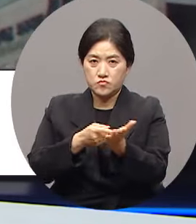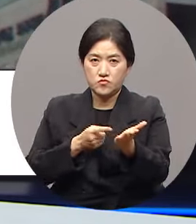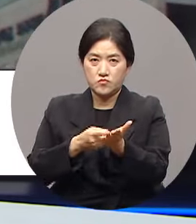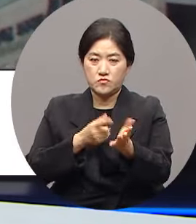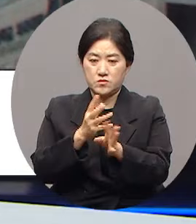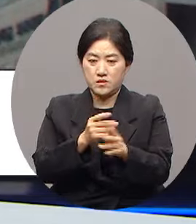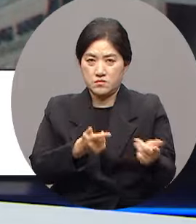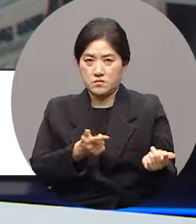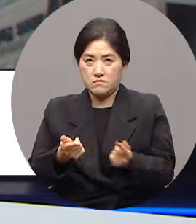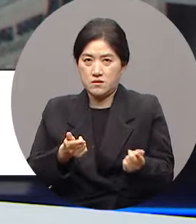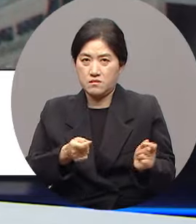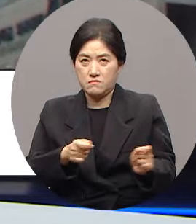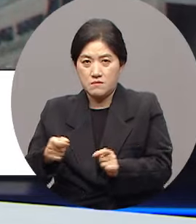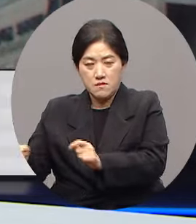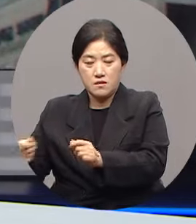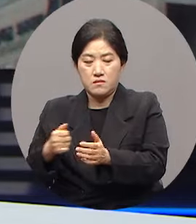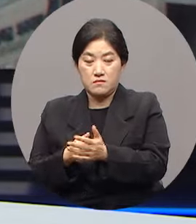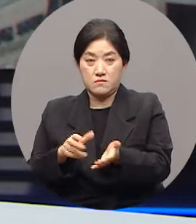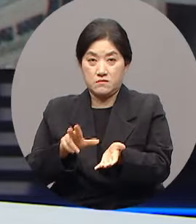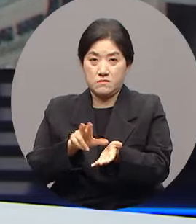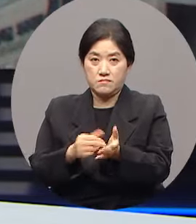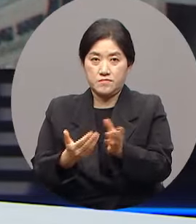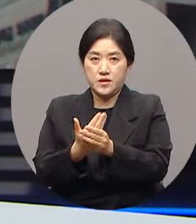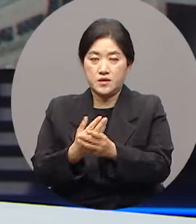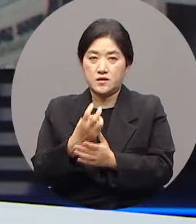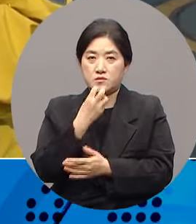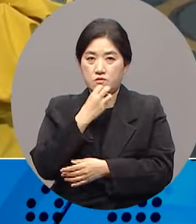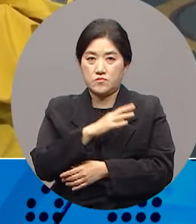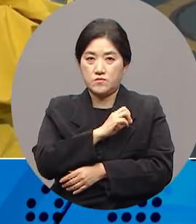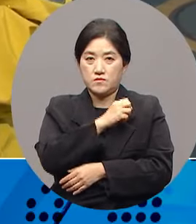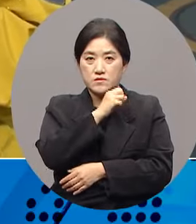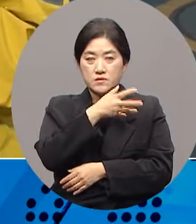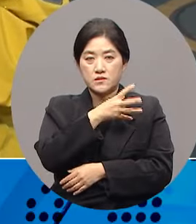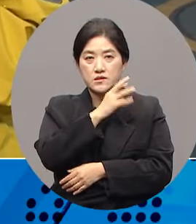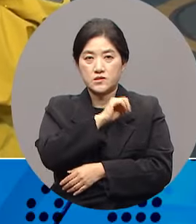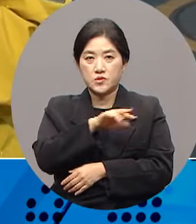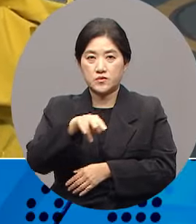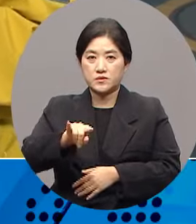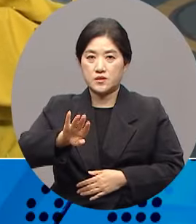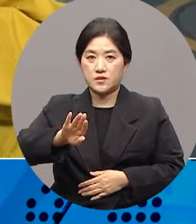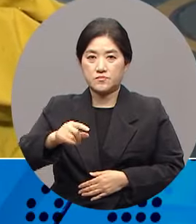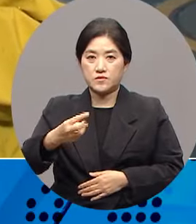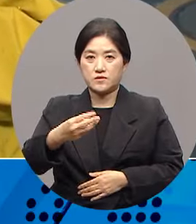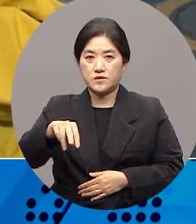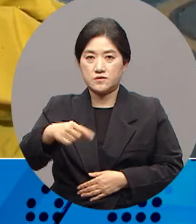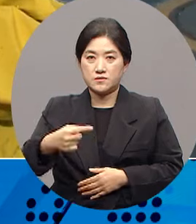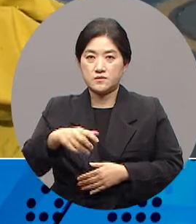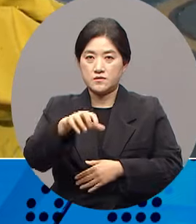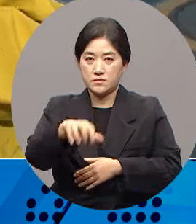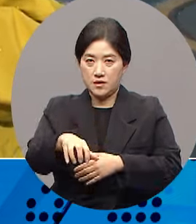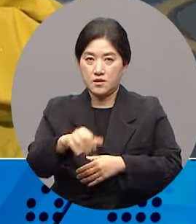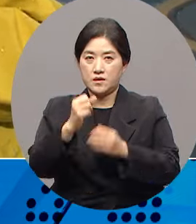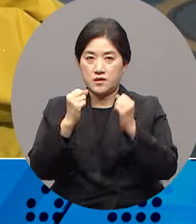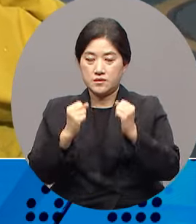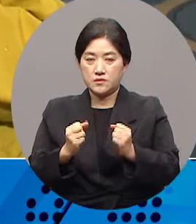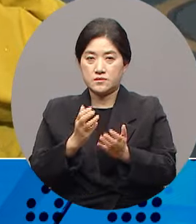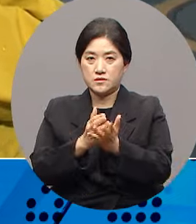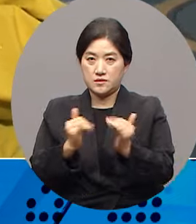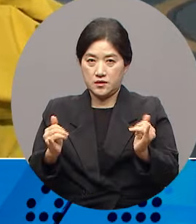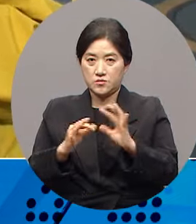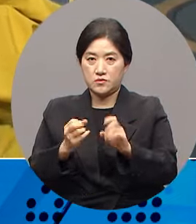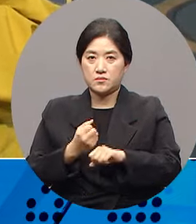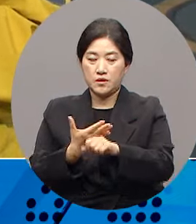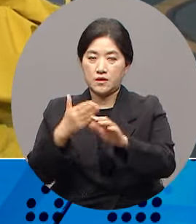차질도 일어나고 있습니다. 서울 신촌 세브란스 병원에 나가 있는 취재 기자 연결하겠습니다. 유서영 기자, 오늘 상황은